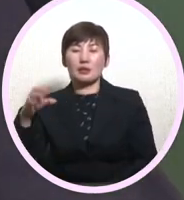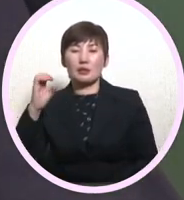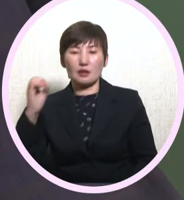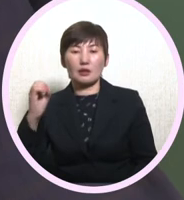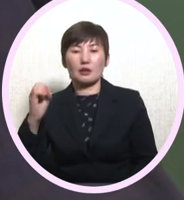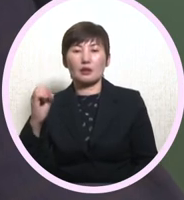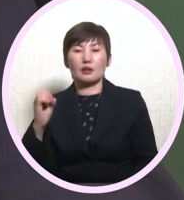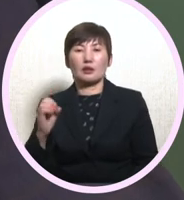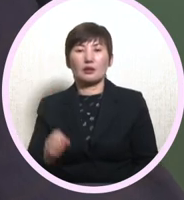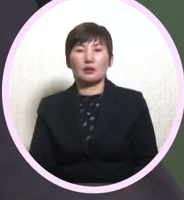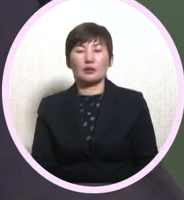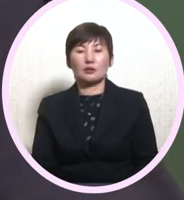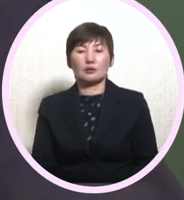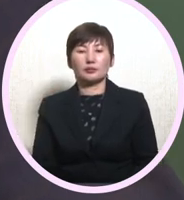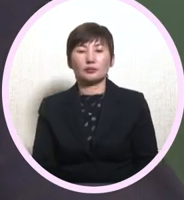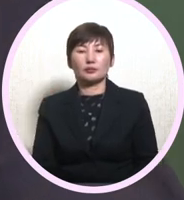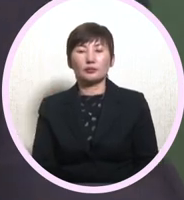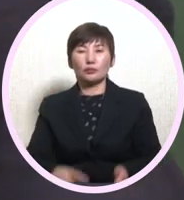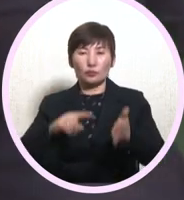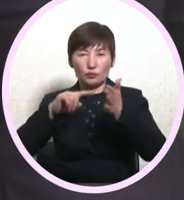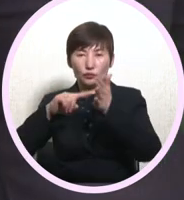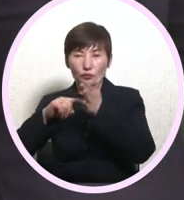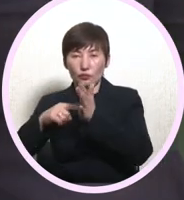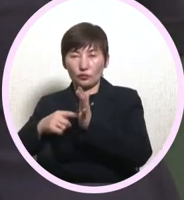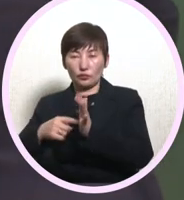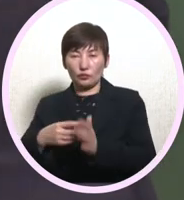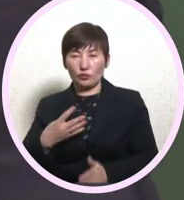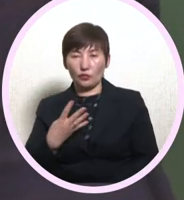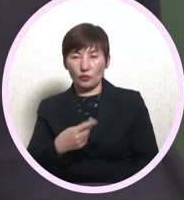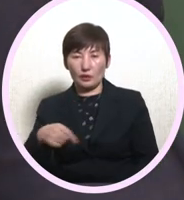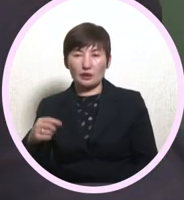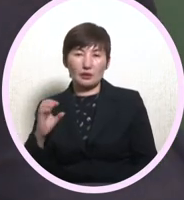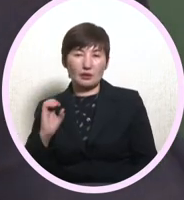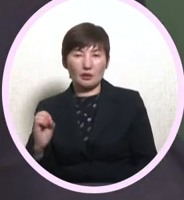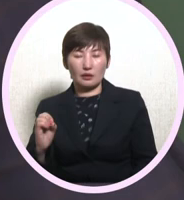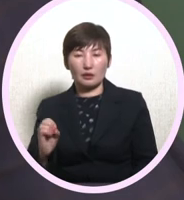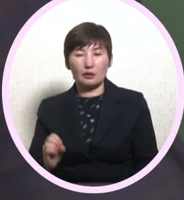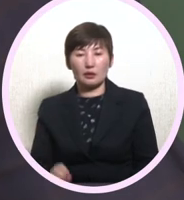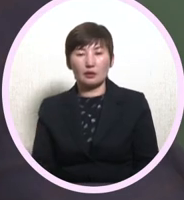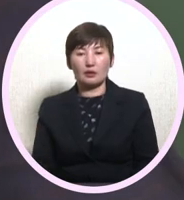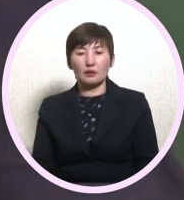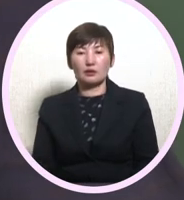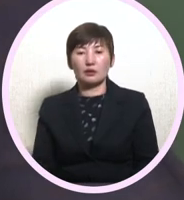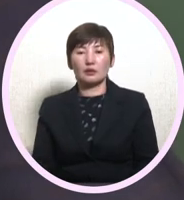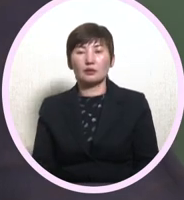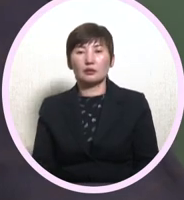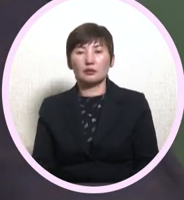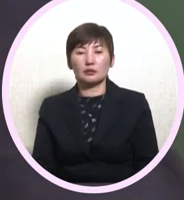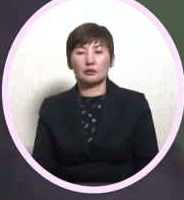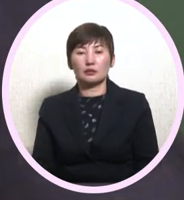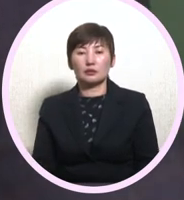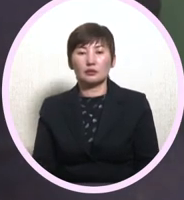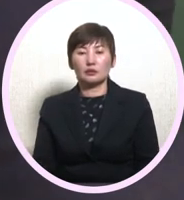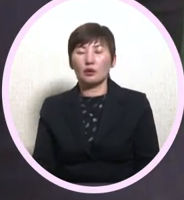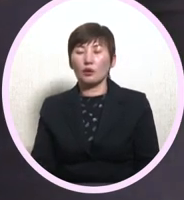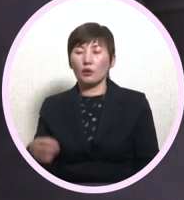секунд. За үрчх нь 4-оос тэг хасна. Тэгэхээр юу гэхээр 4 секунд байна. За аваах нь 2.